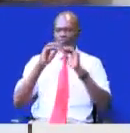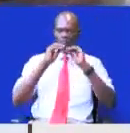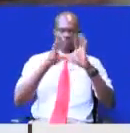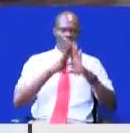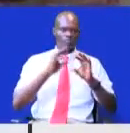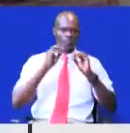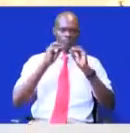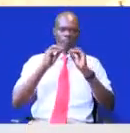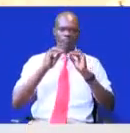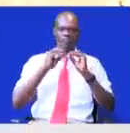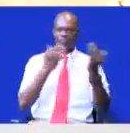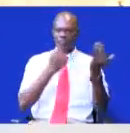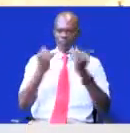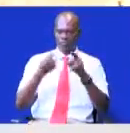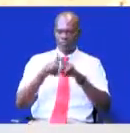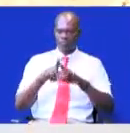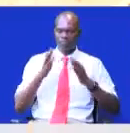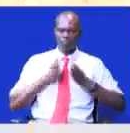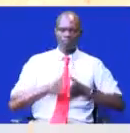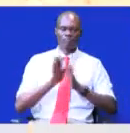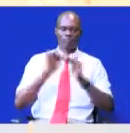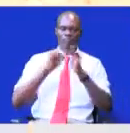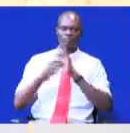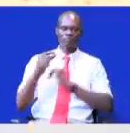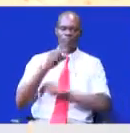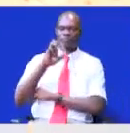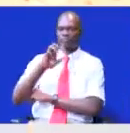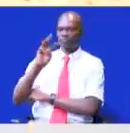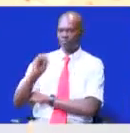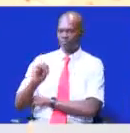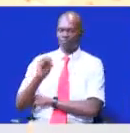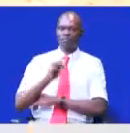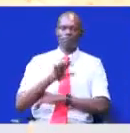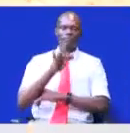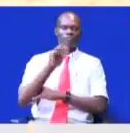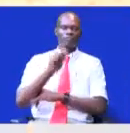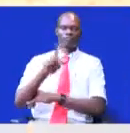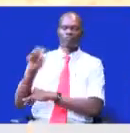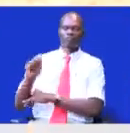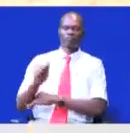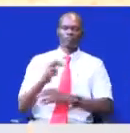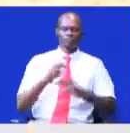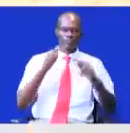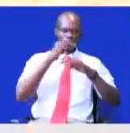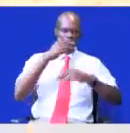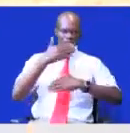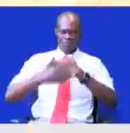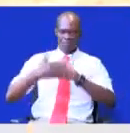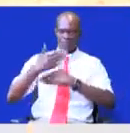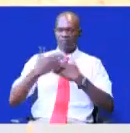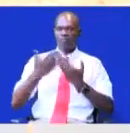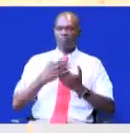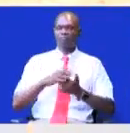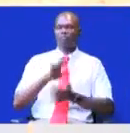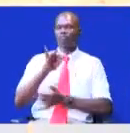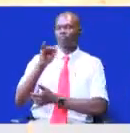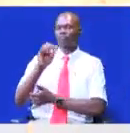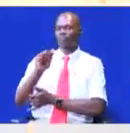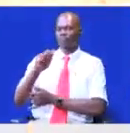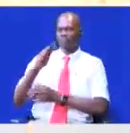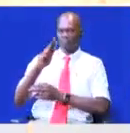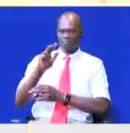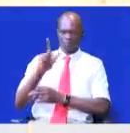nyithindo. Ta onyuola Gemiala machiegni gi skul St. Mary's. Koro somba duto ta